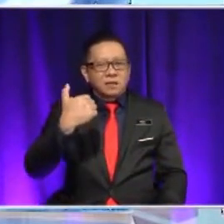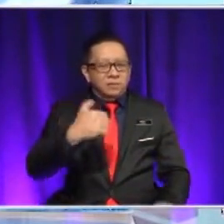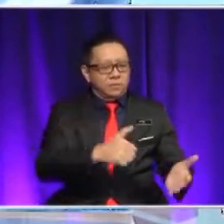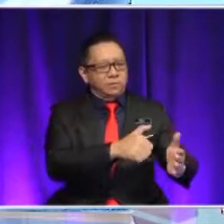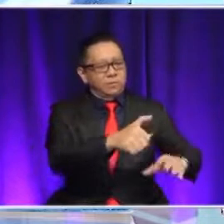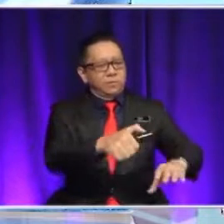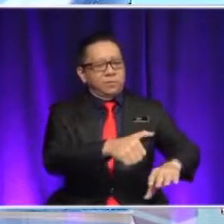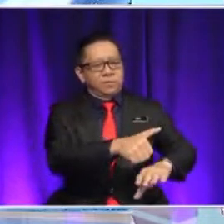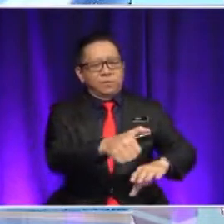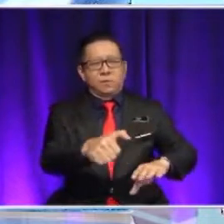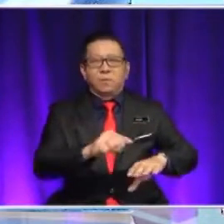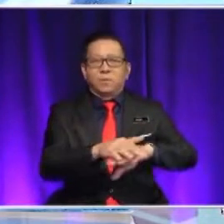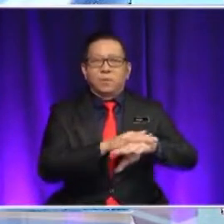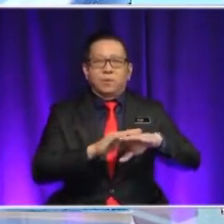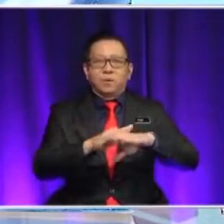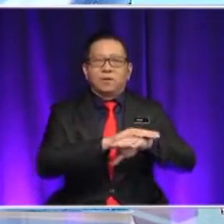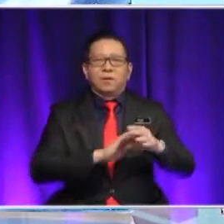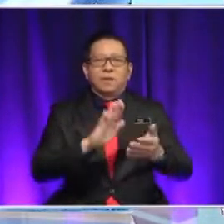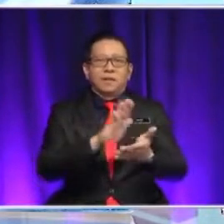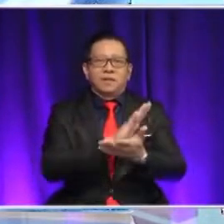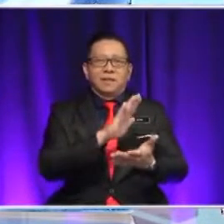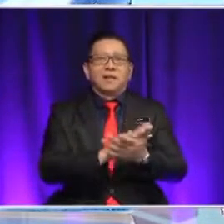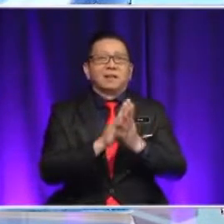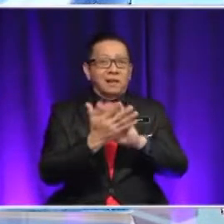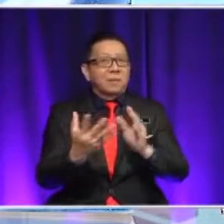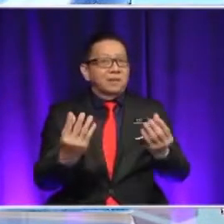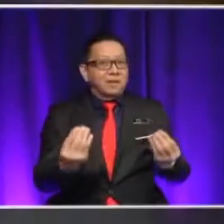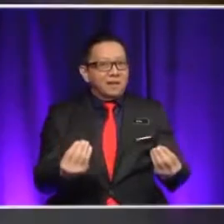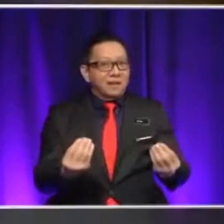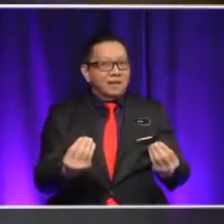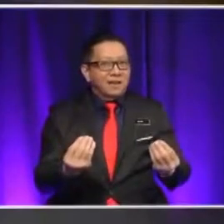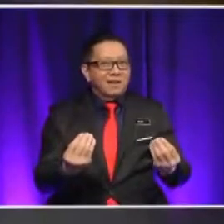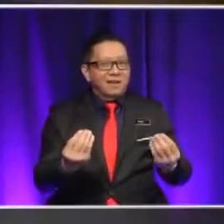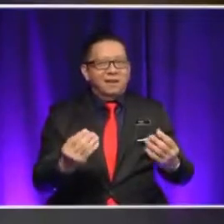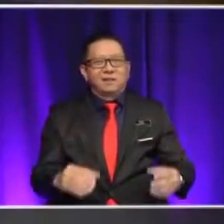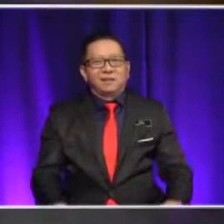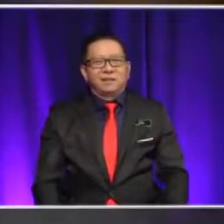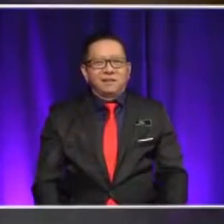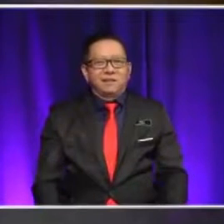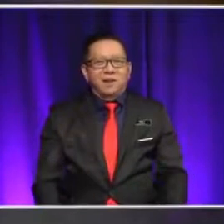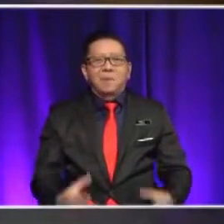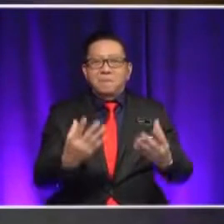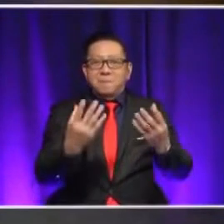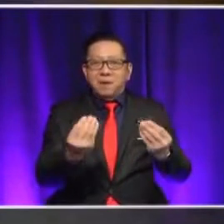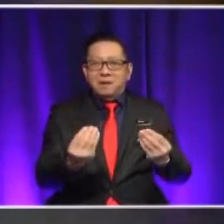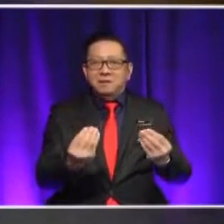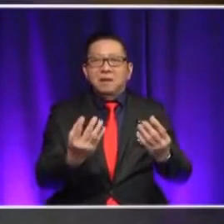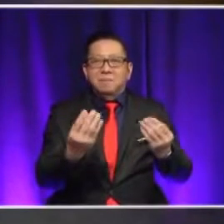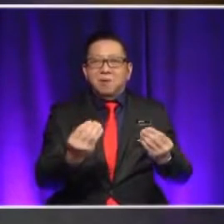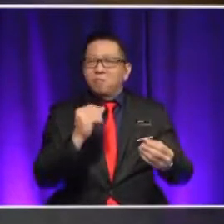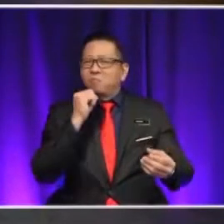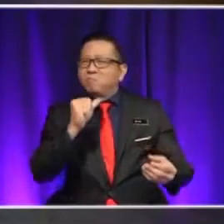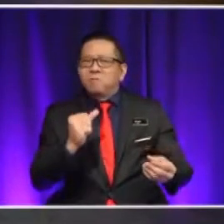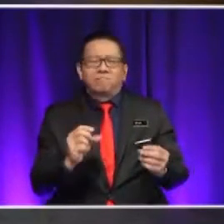sembuh pada pembukaan ketadan dicentang itu menjadi basah tapi mestilah basah-basah dalam BAP tapi bukan